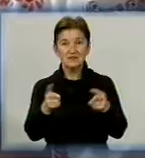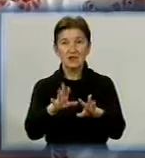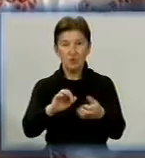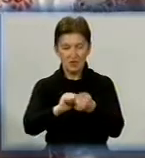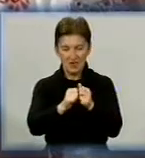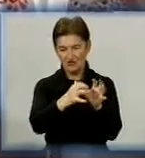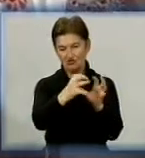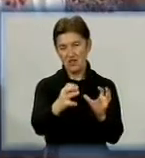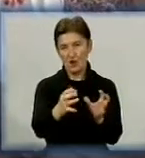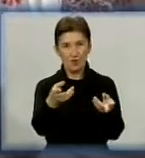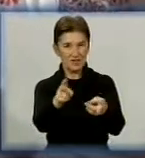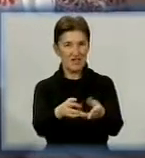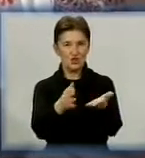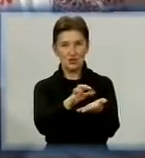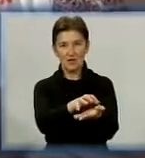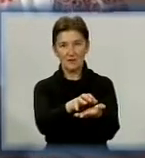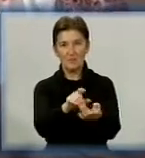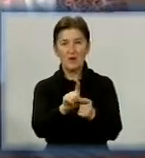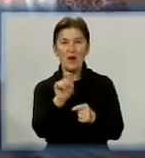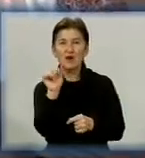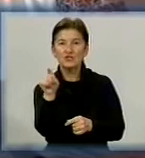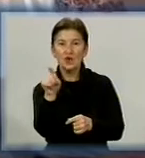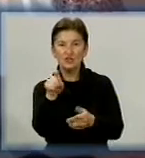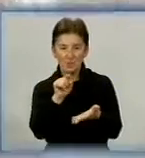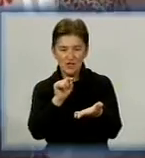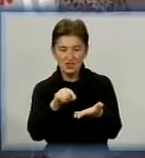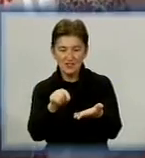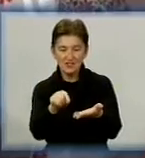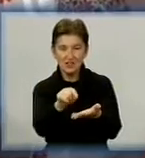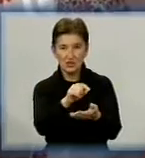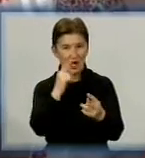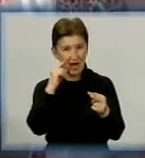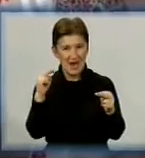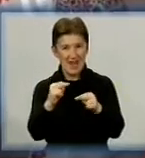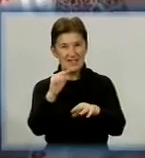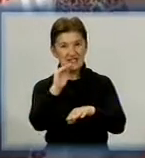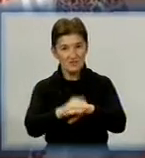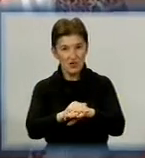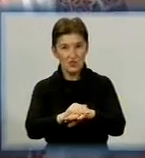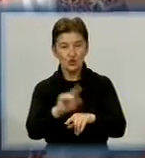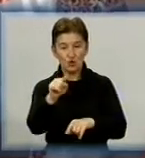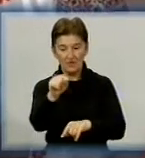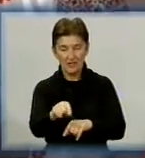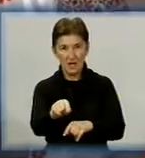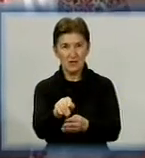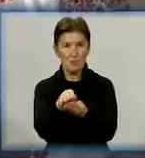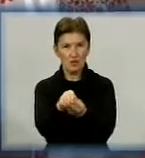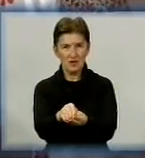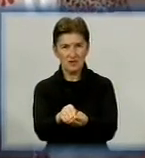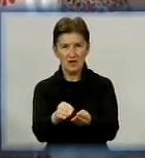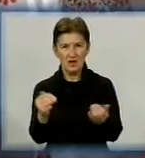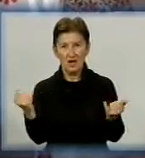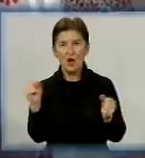шлаку. Покритий ніби золотими такими частиночками, що свідчать про те, що в даній могилі виливалися